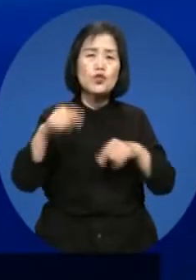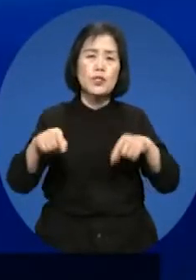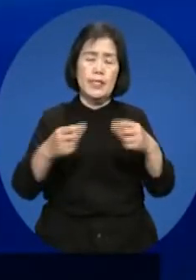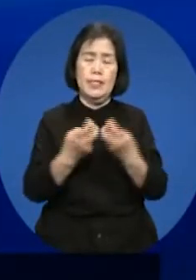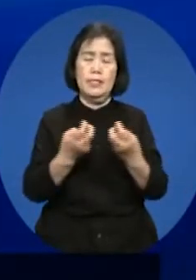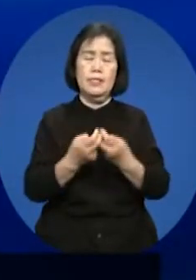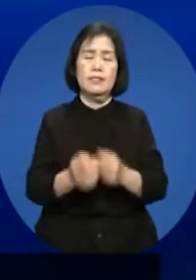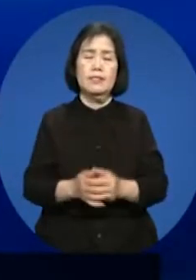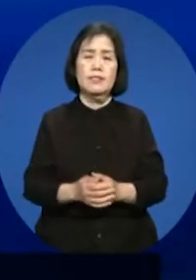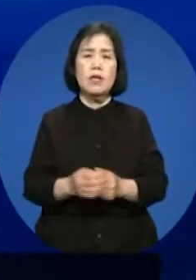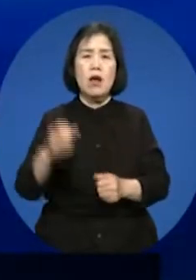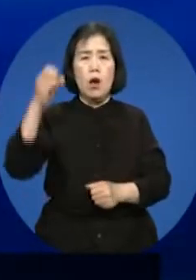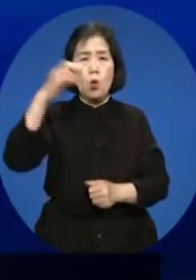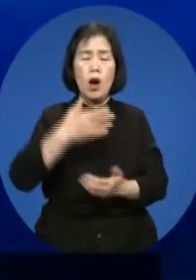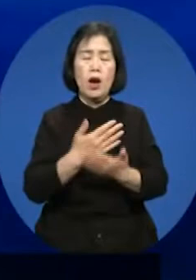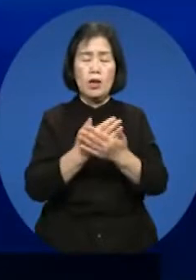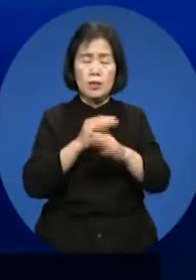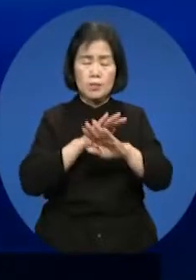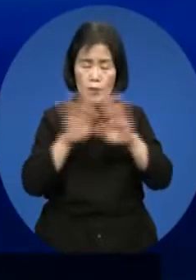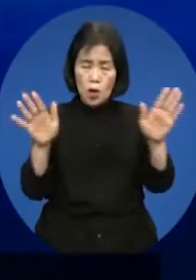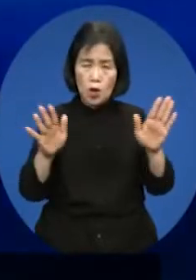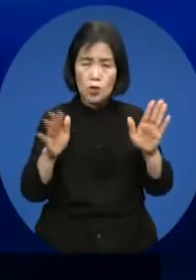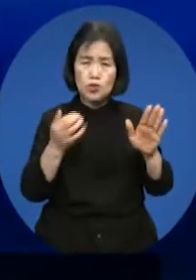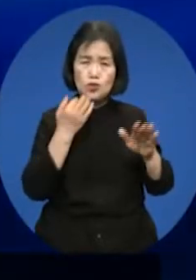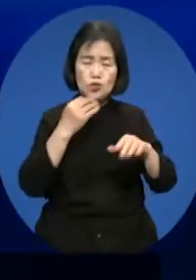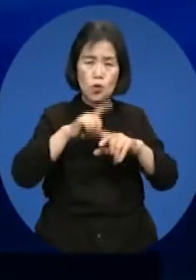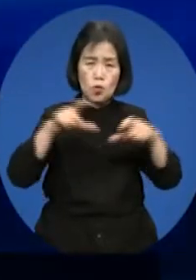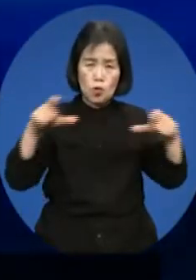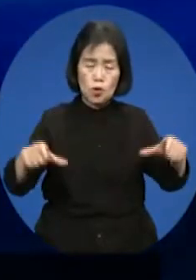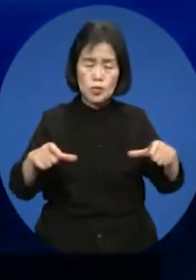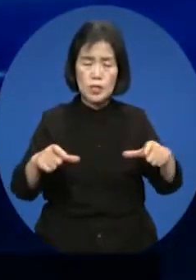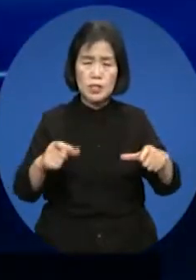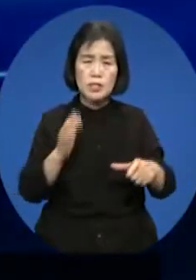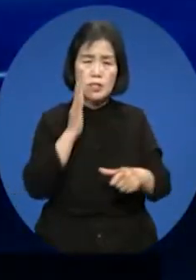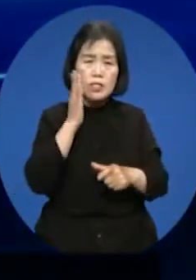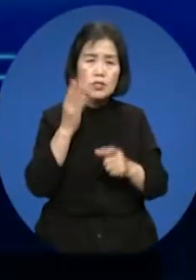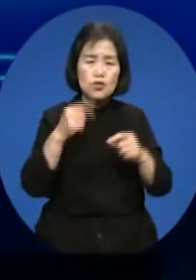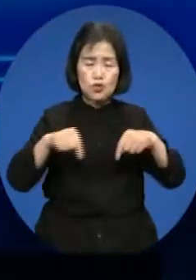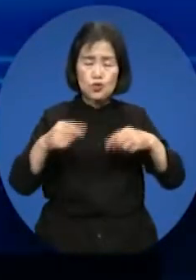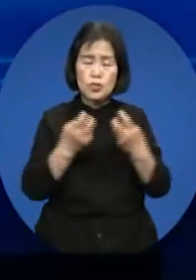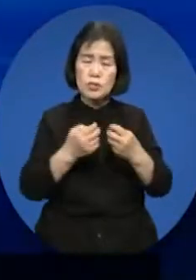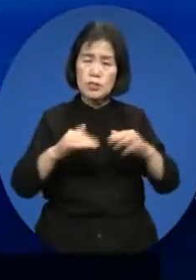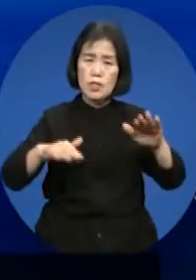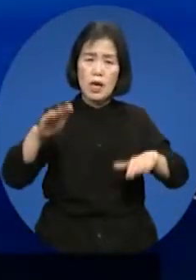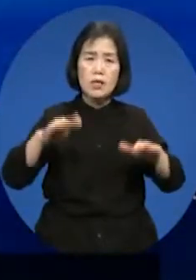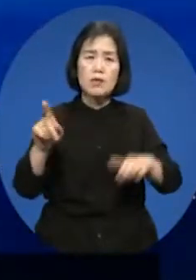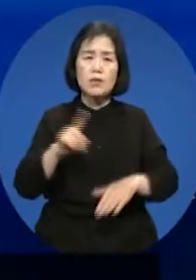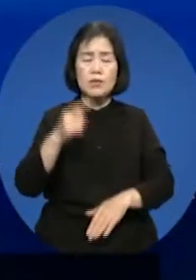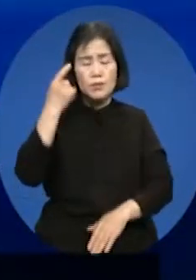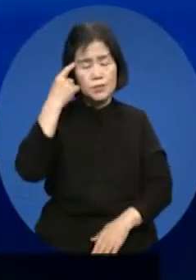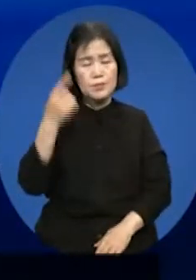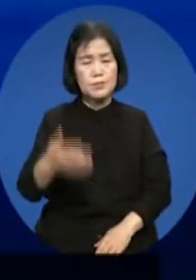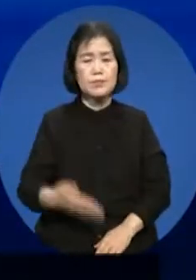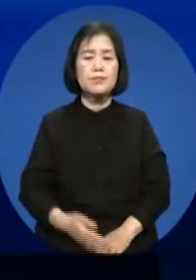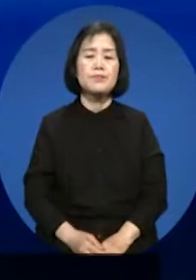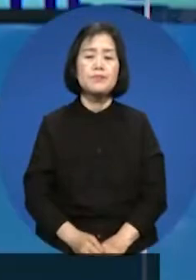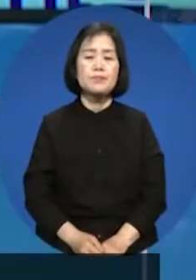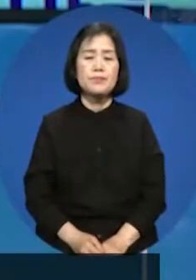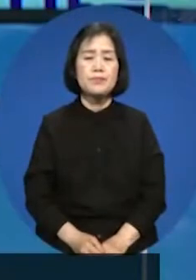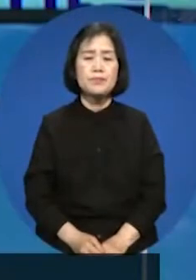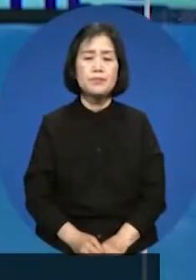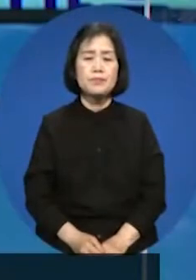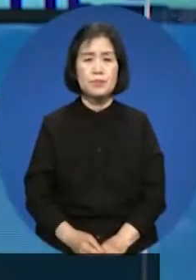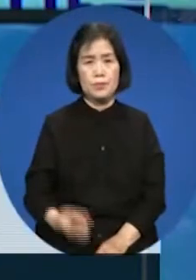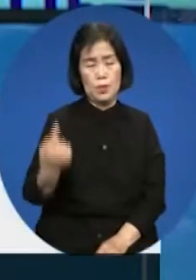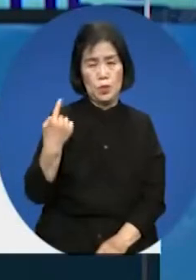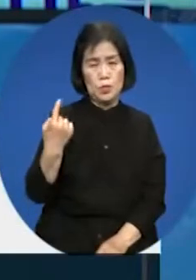사실 광명시의 그린 뉴딜, 수도권의 그린 뉴딜과는 분명히 차이가 있다. 이런 얘기도 있습니다. 어떻습니까? 저희